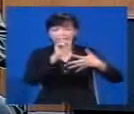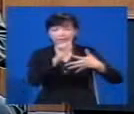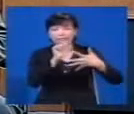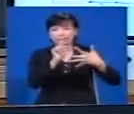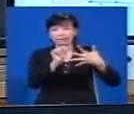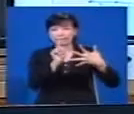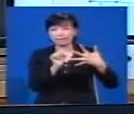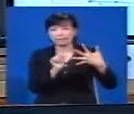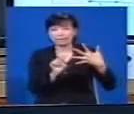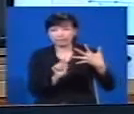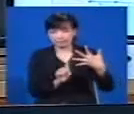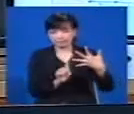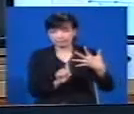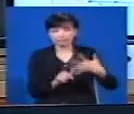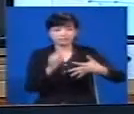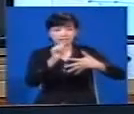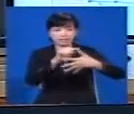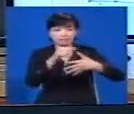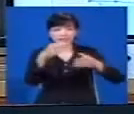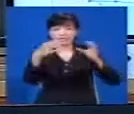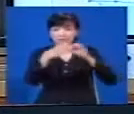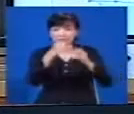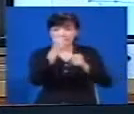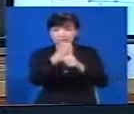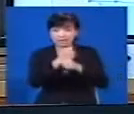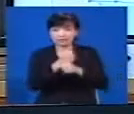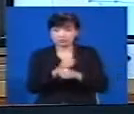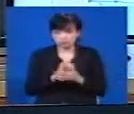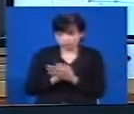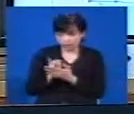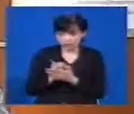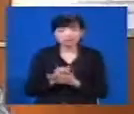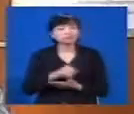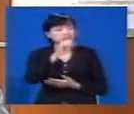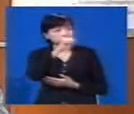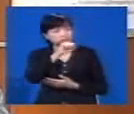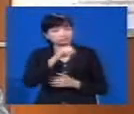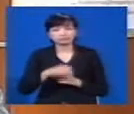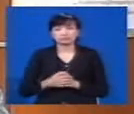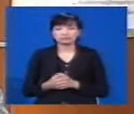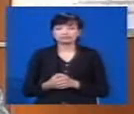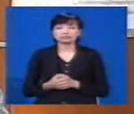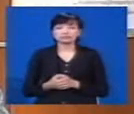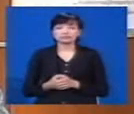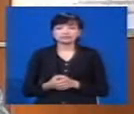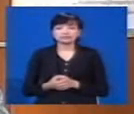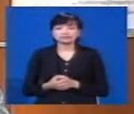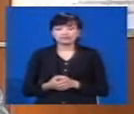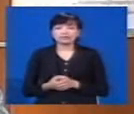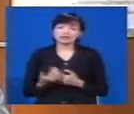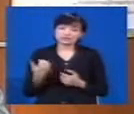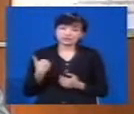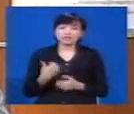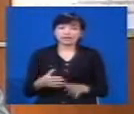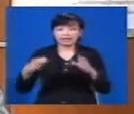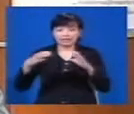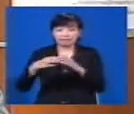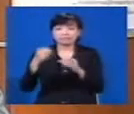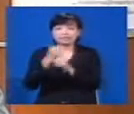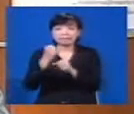หลักนี้ก็จะมีการตั้งคณะทำงานขึ้นมาในแต่ละประเด็น ครับอาจจะ1คณะอาจจะทํา2ประเด็นเพราะว่าบ